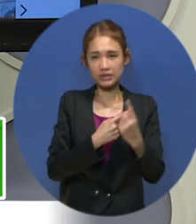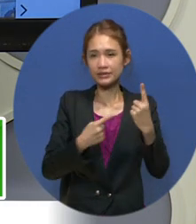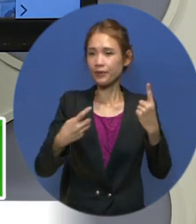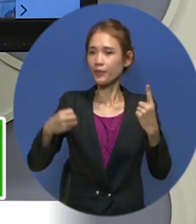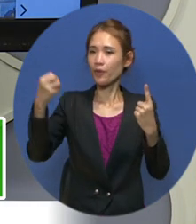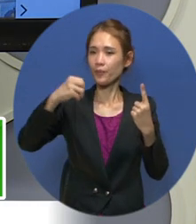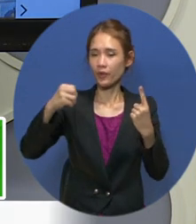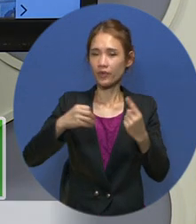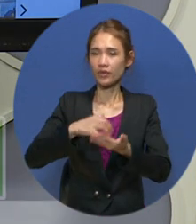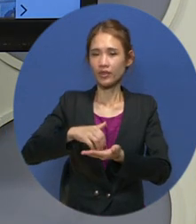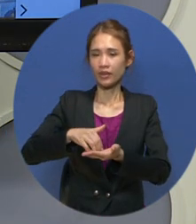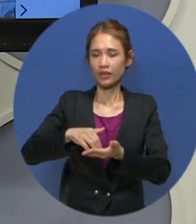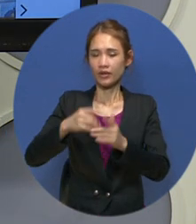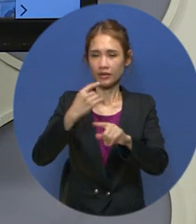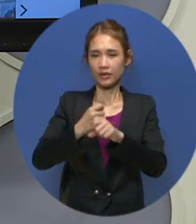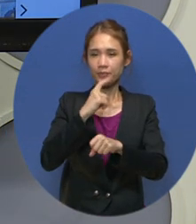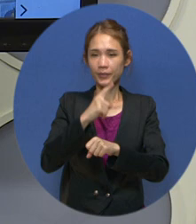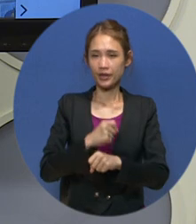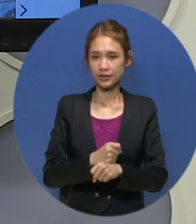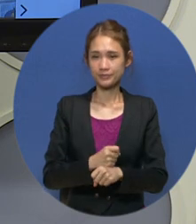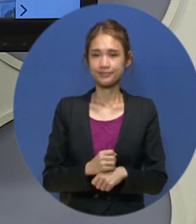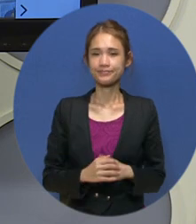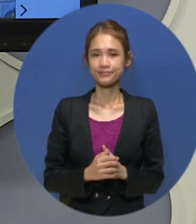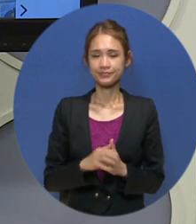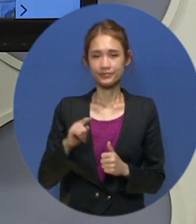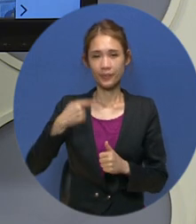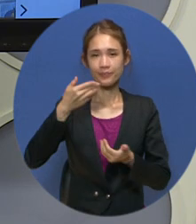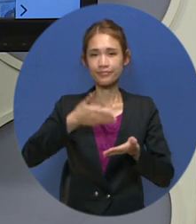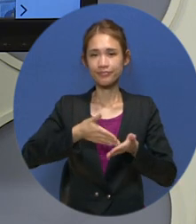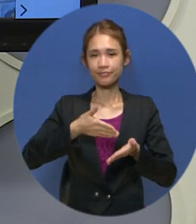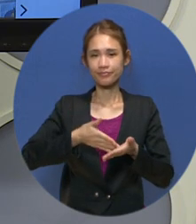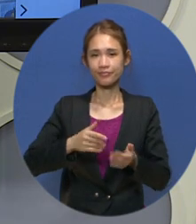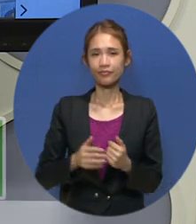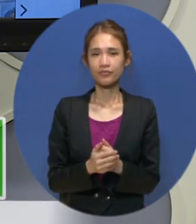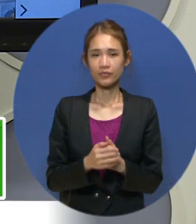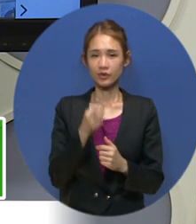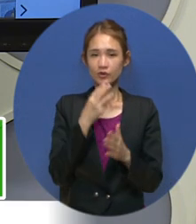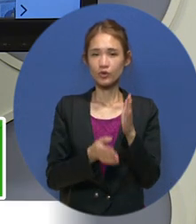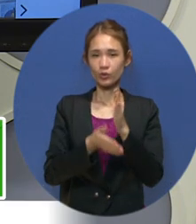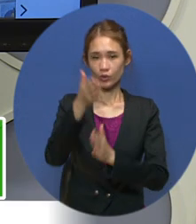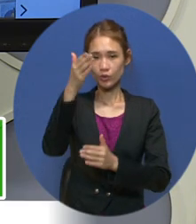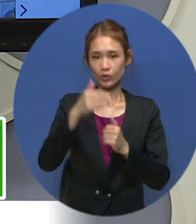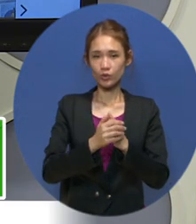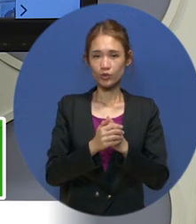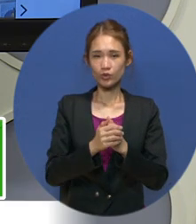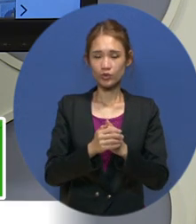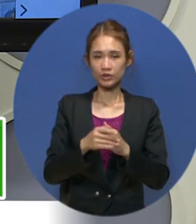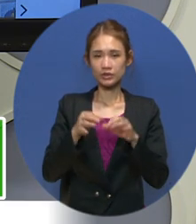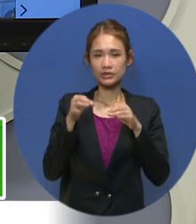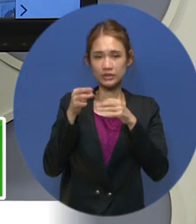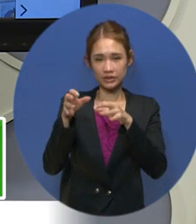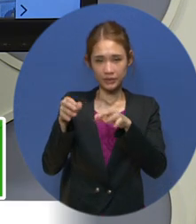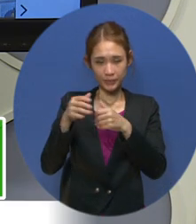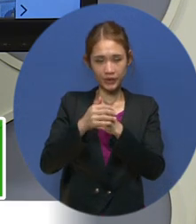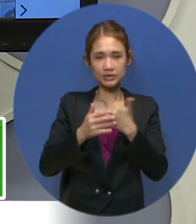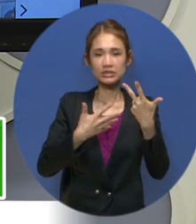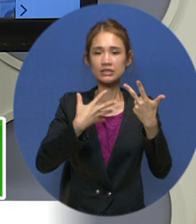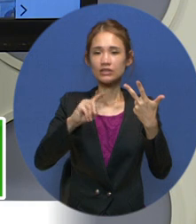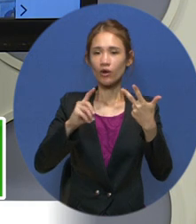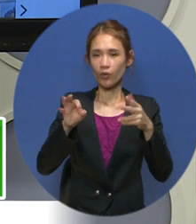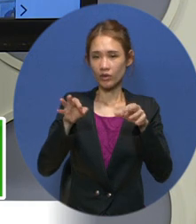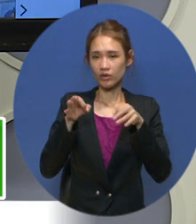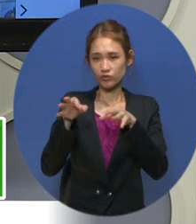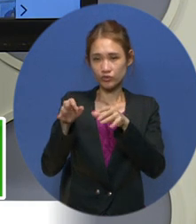반영해 선정했습니다 다음 소식입니다 서울시가 시비 7억 원을 투입해 발달장애인